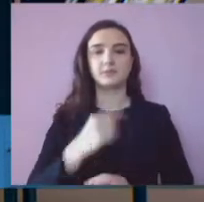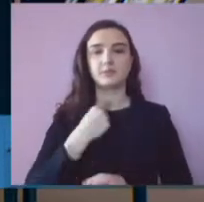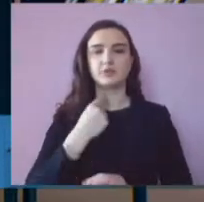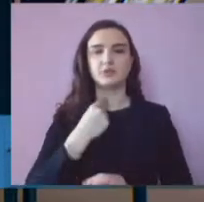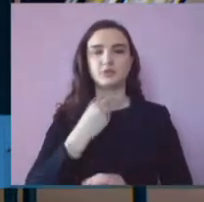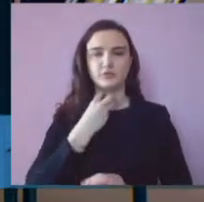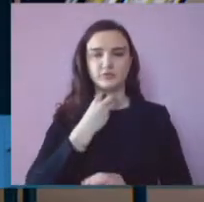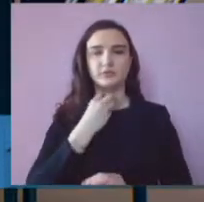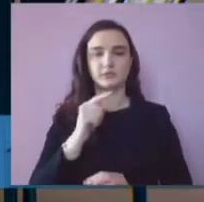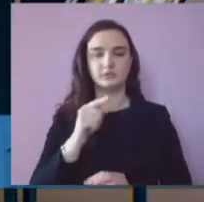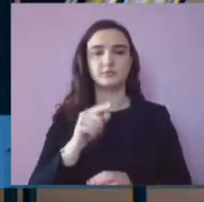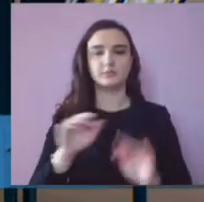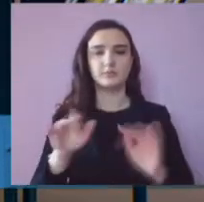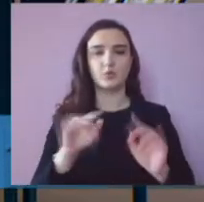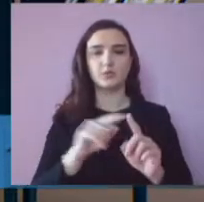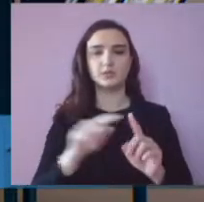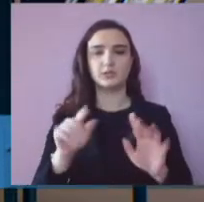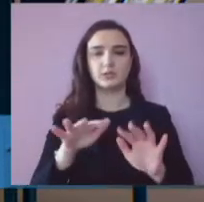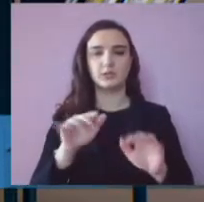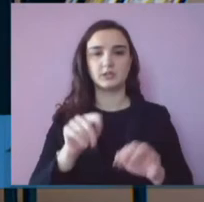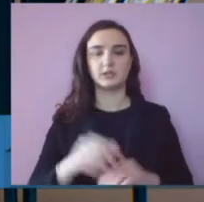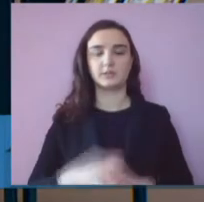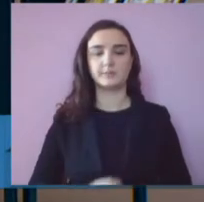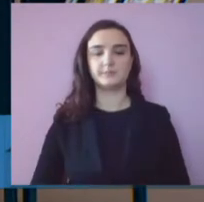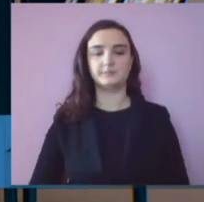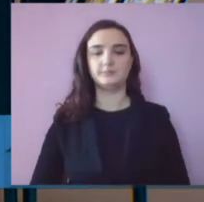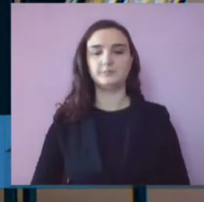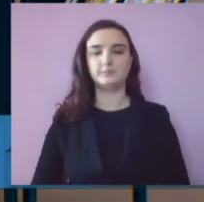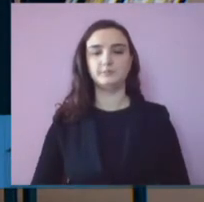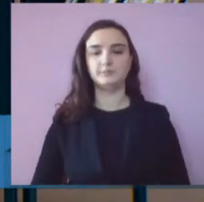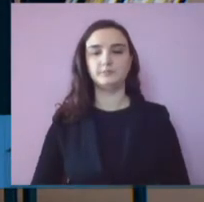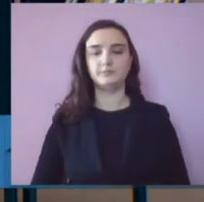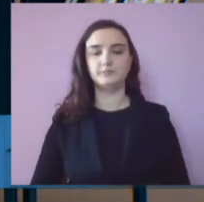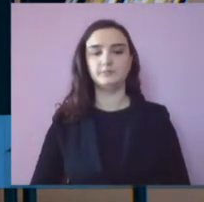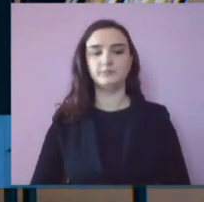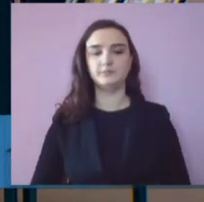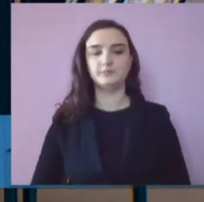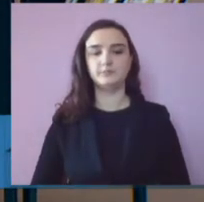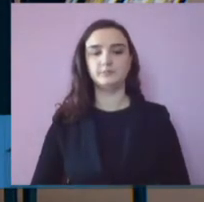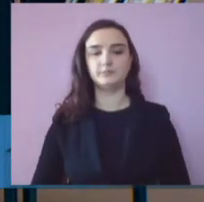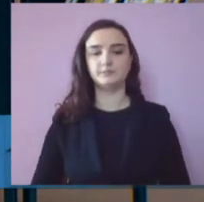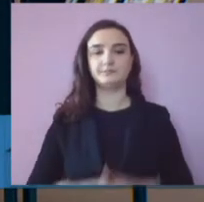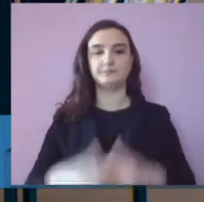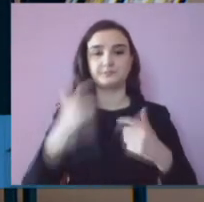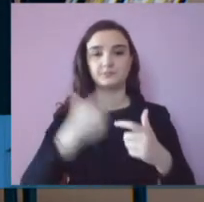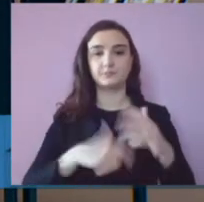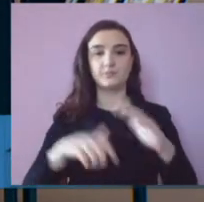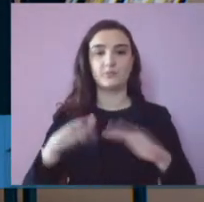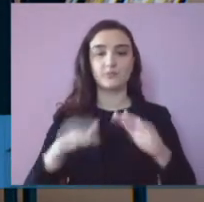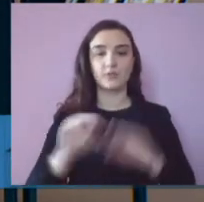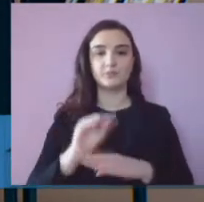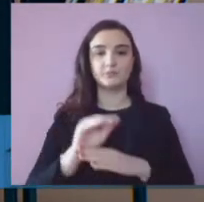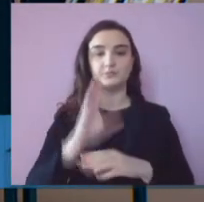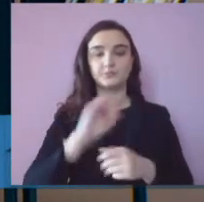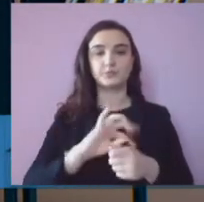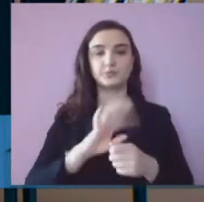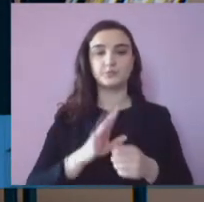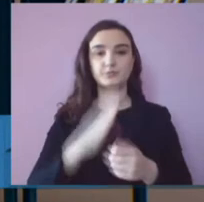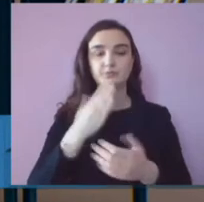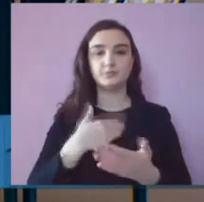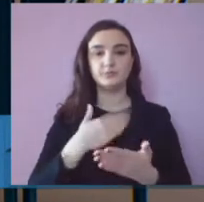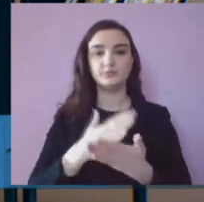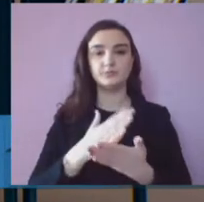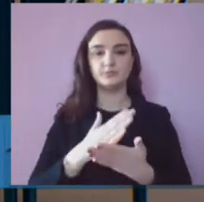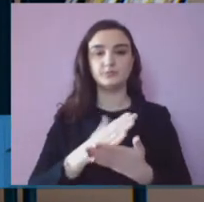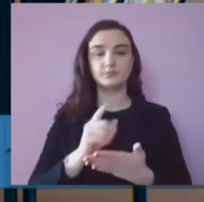საპროექციო მიდამოდან ეს ტკივილი. გარდა ამისა, სხეულის ტემპერატურის მომატება, როდესაც კოვიდს ახასიათებს, ცხადია,